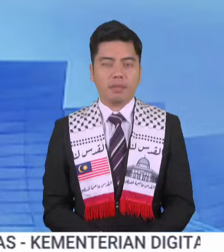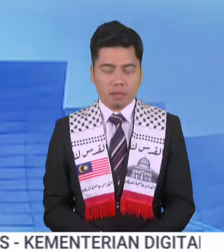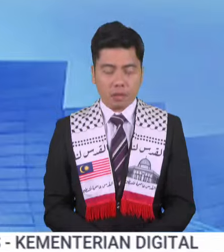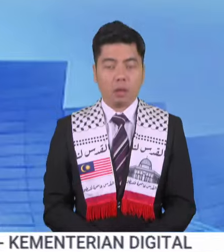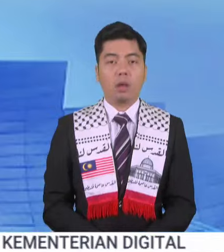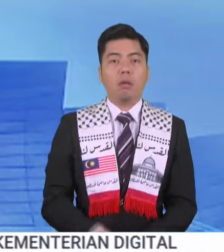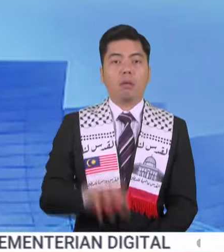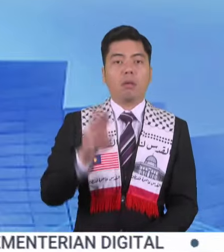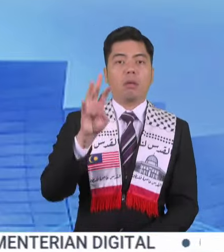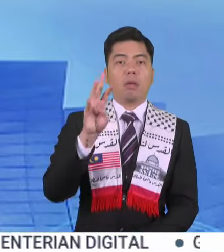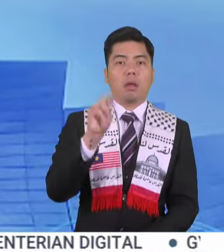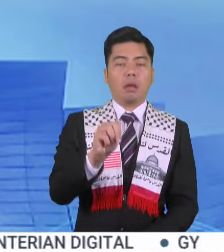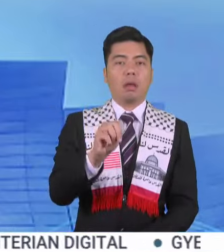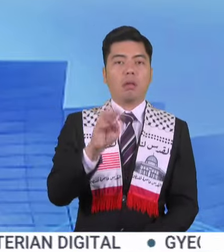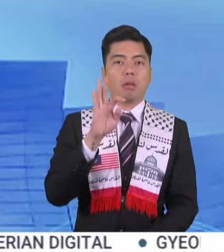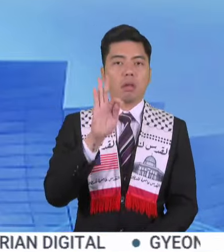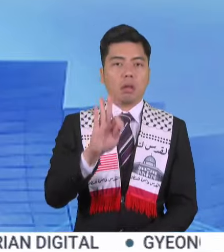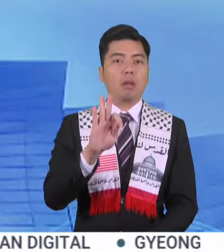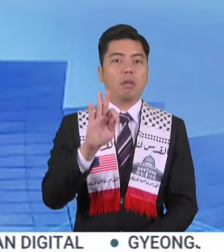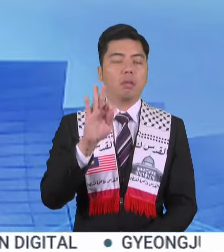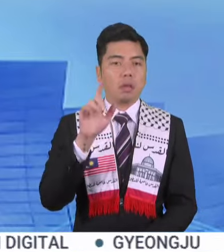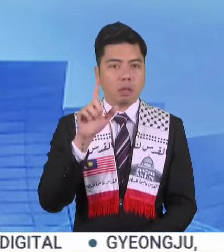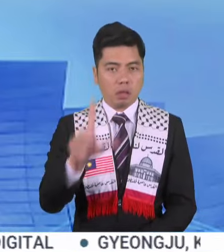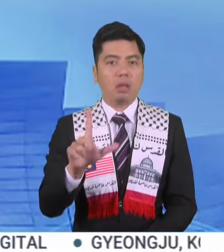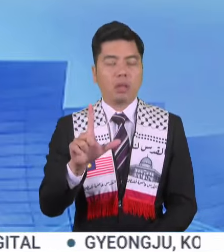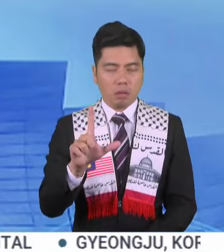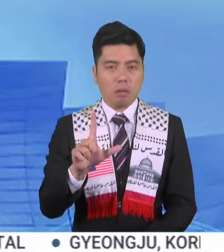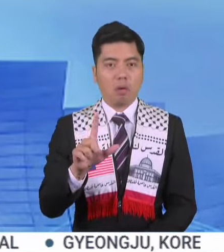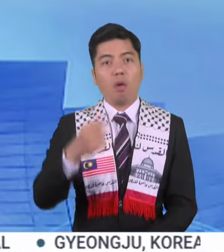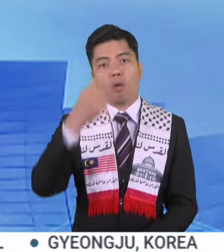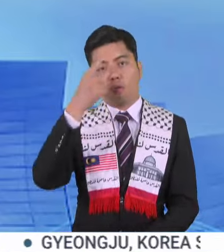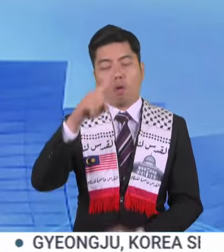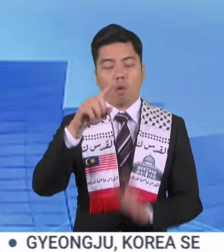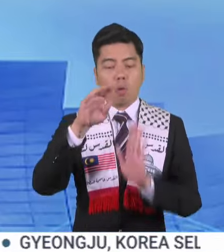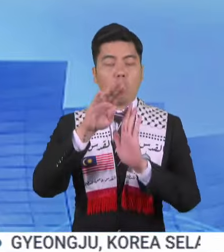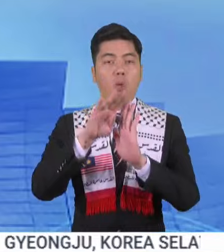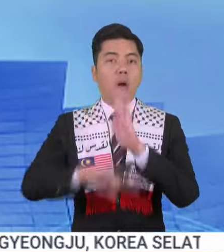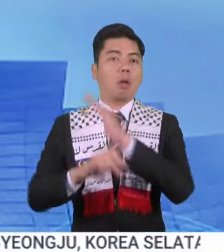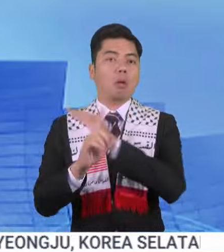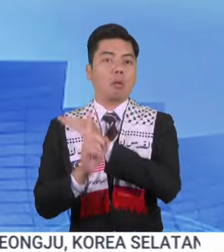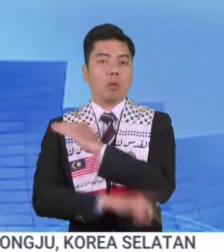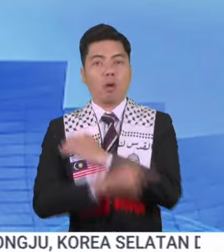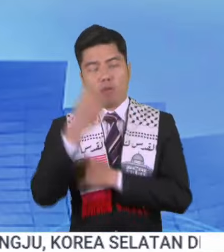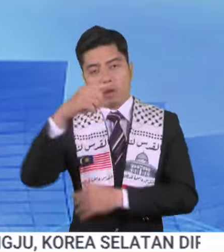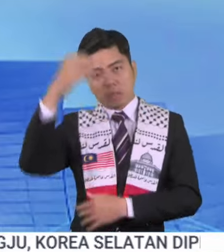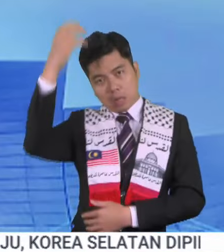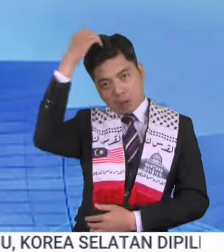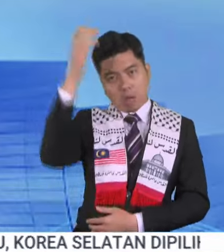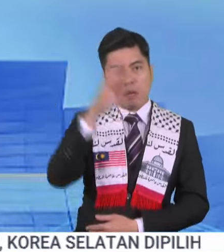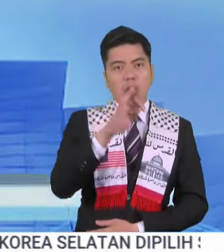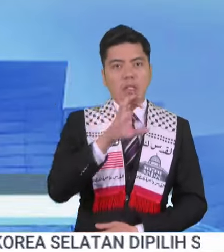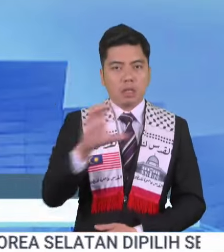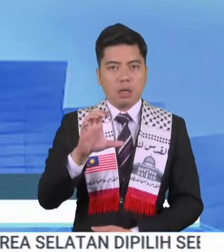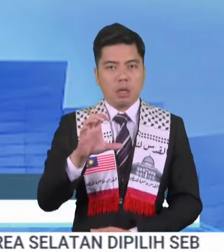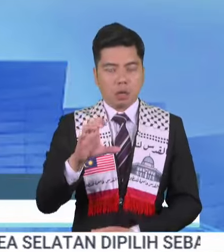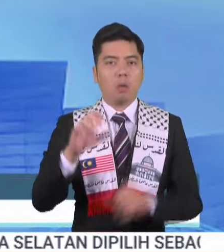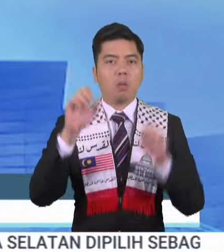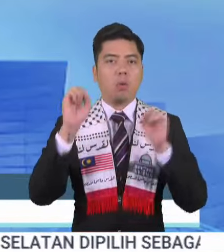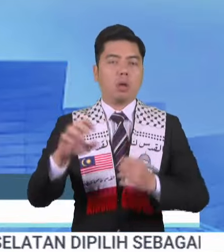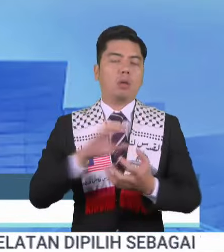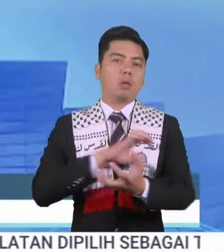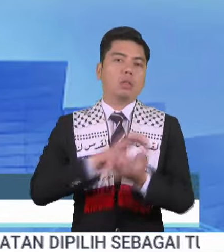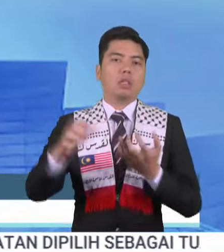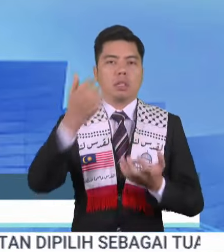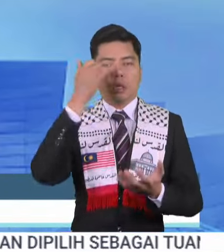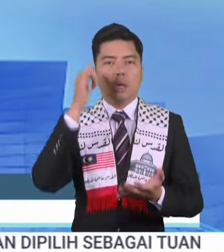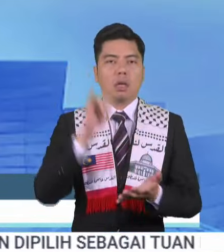Sementara itu, tindakan Malaysian Football League MFL untuk kurangkan hukuman terhadap Selangor FC dilihat mampu